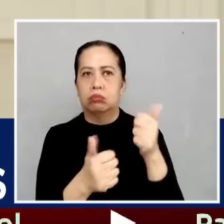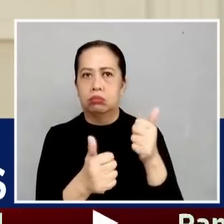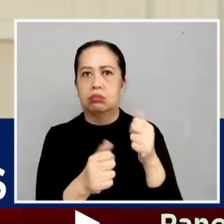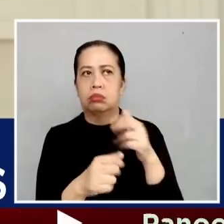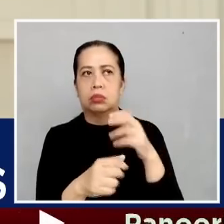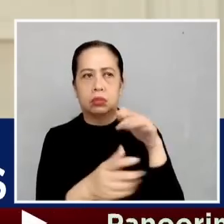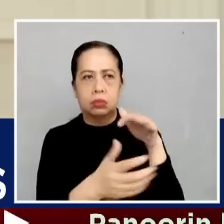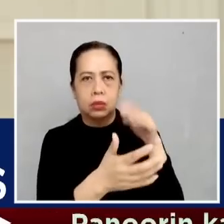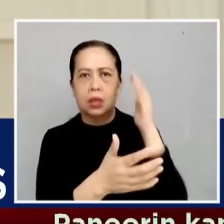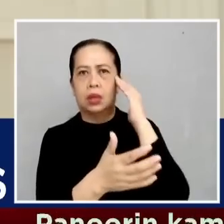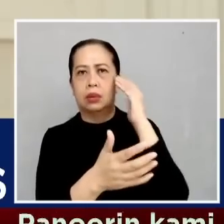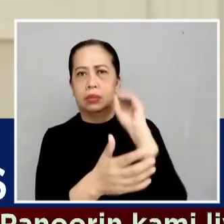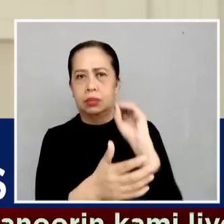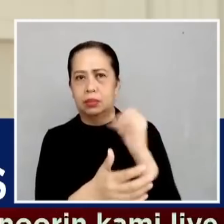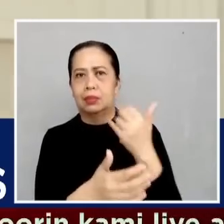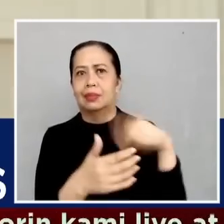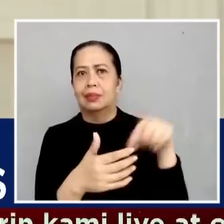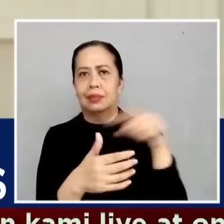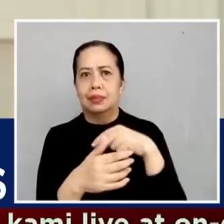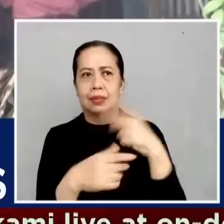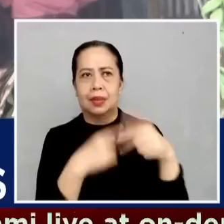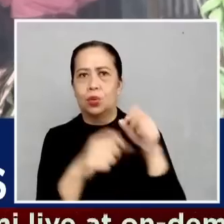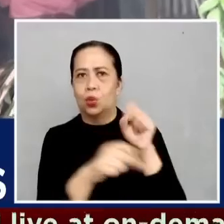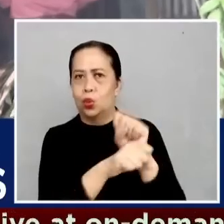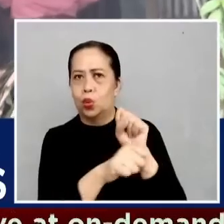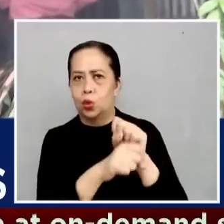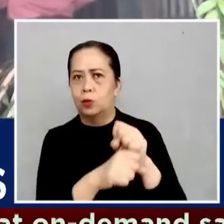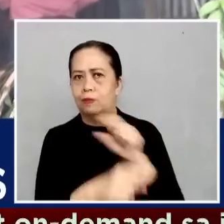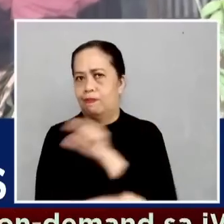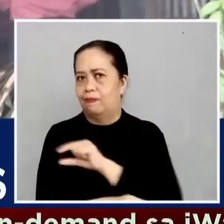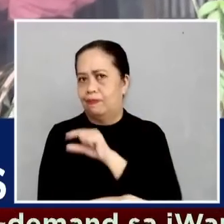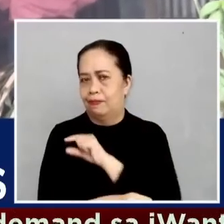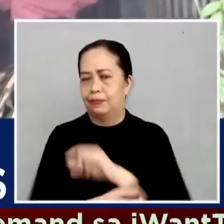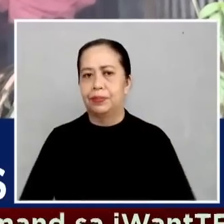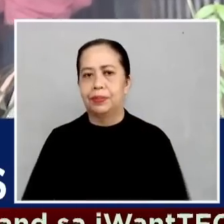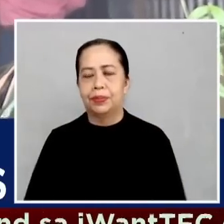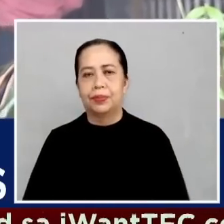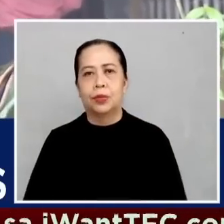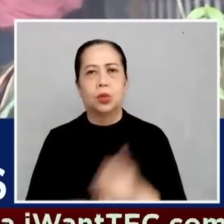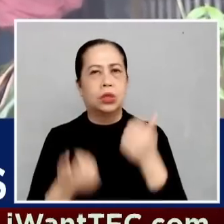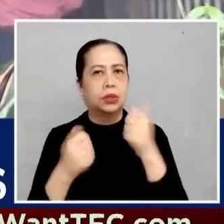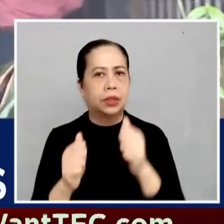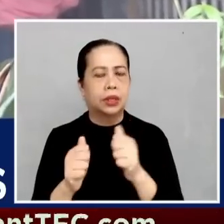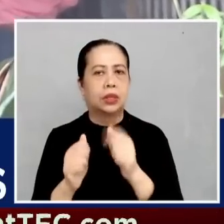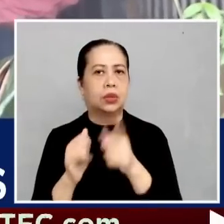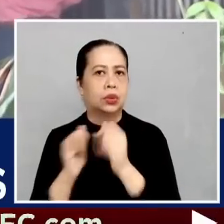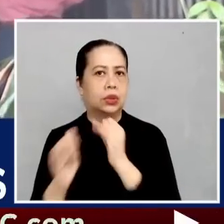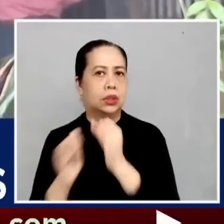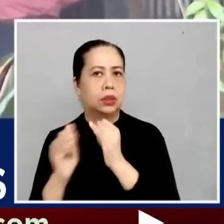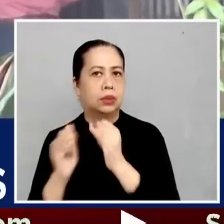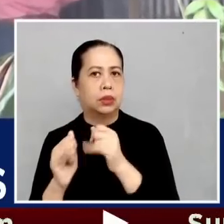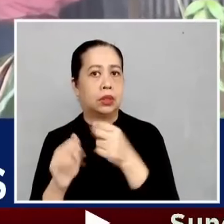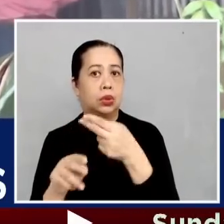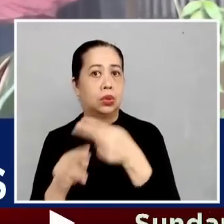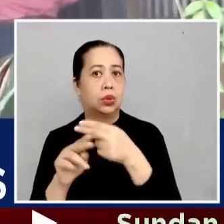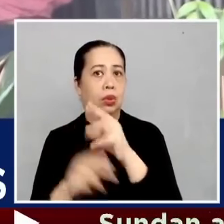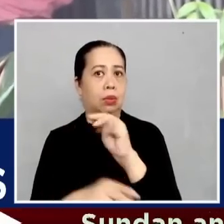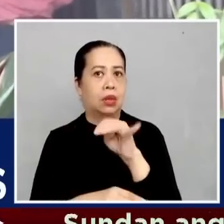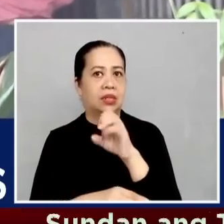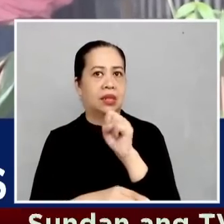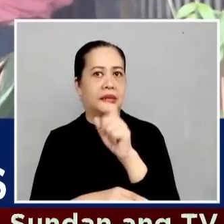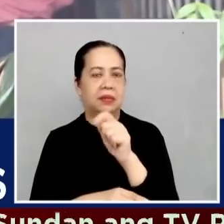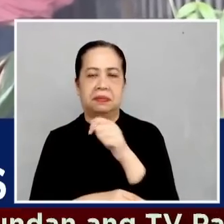well-studied na yung klase ng trabaho niya. Sinubukan naming kunin ang panig ng Majestic Shipping pero hindi pa